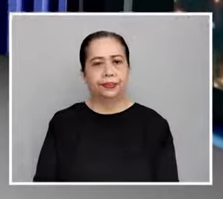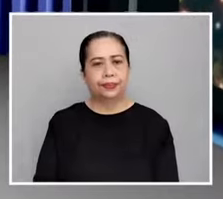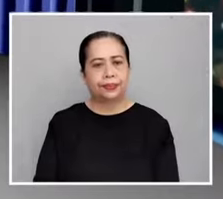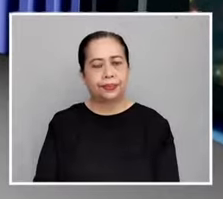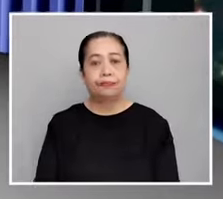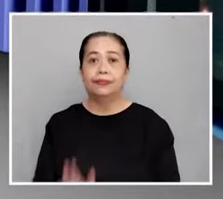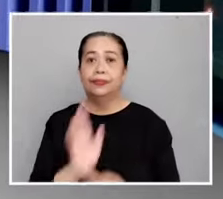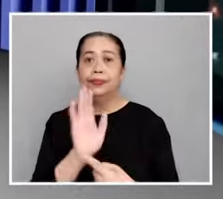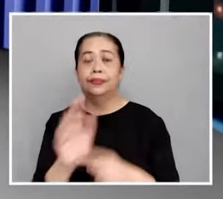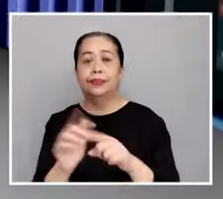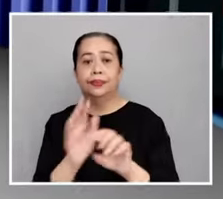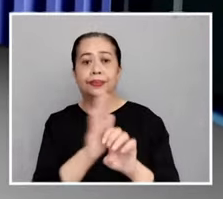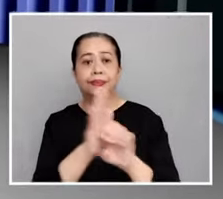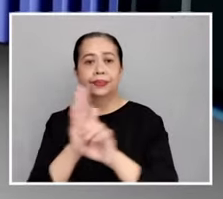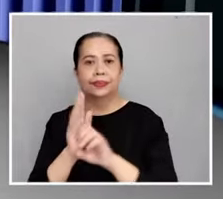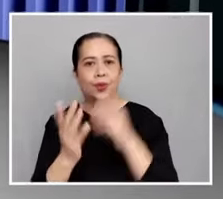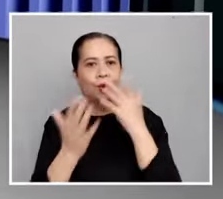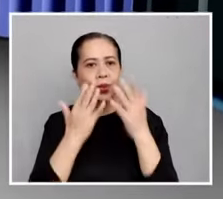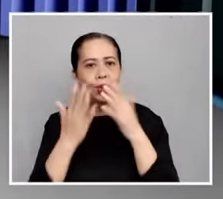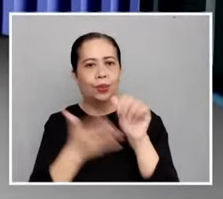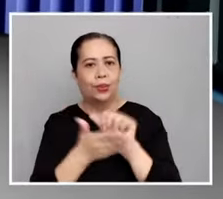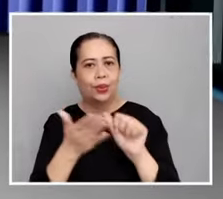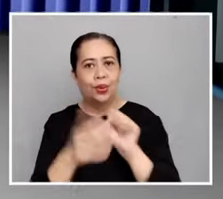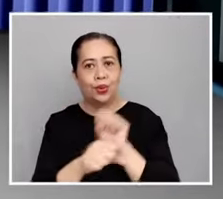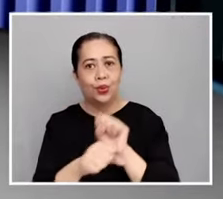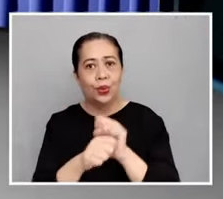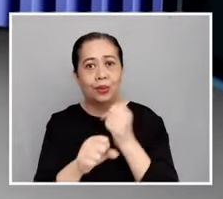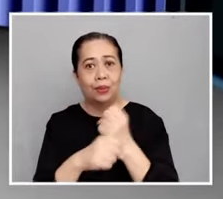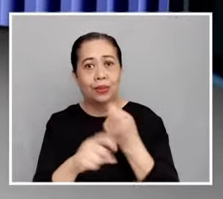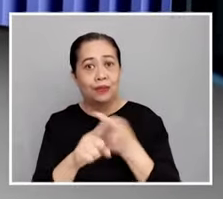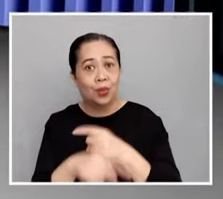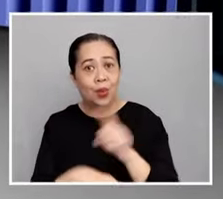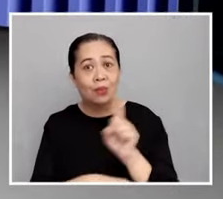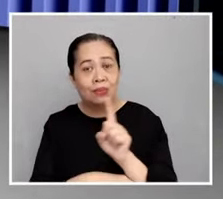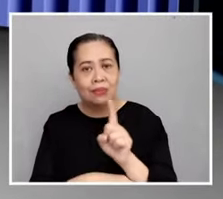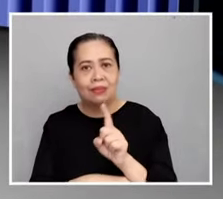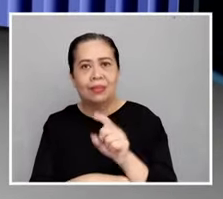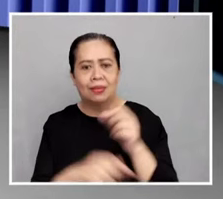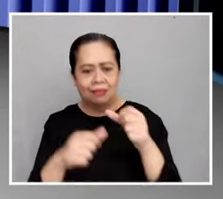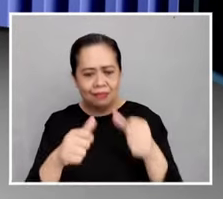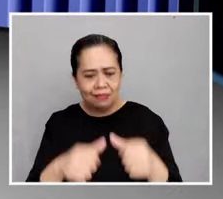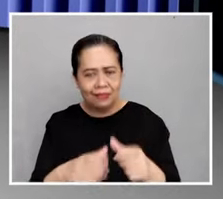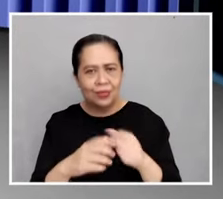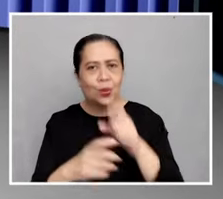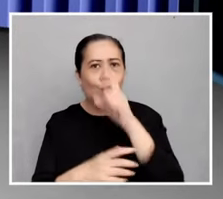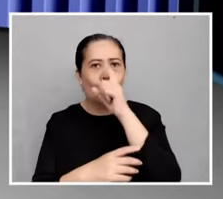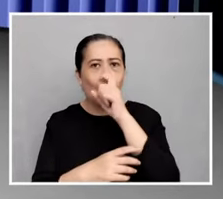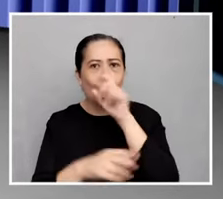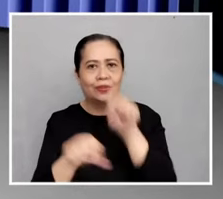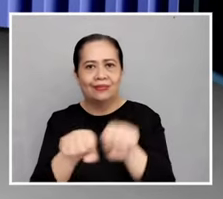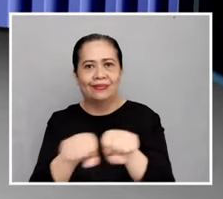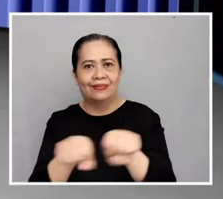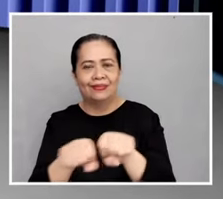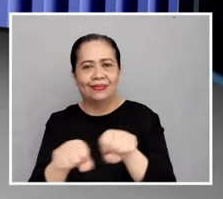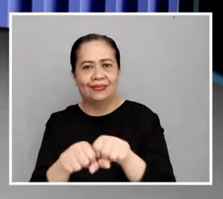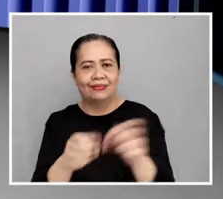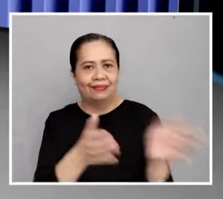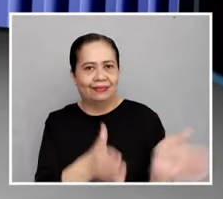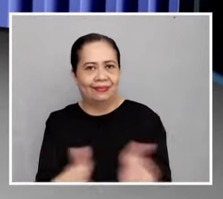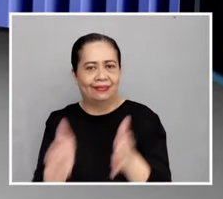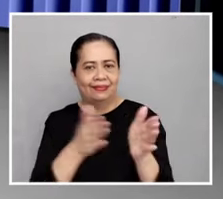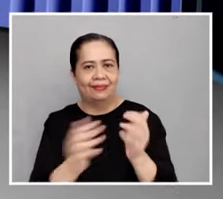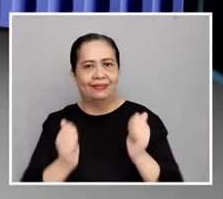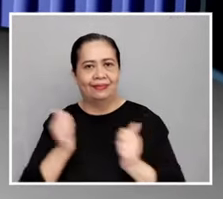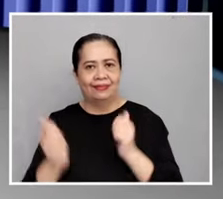Ibinida sa isang exhibit ang makukulay na artworks na gawa sa mga molde ng lumang sapatos. Inorganize ito ng aktres